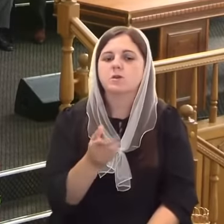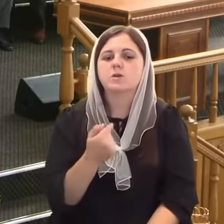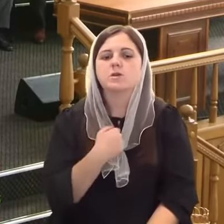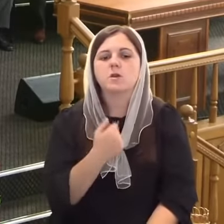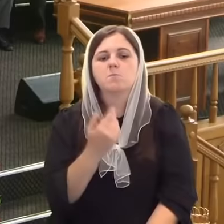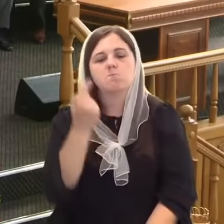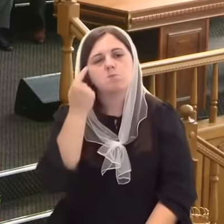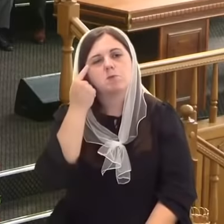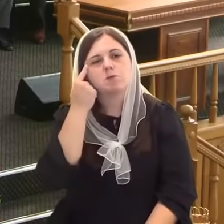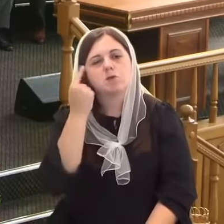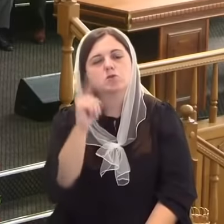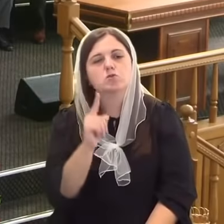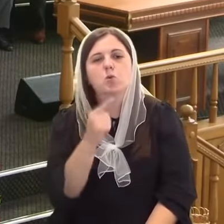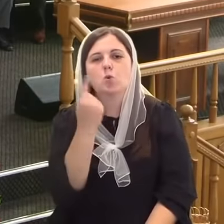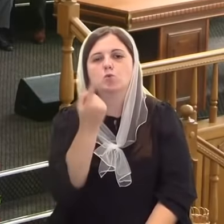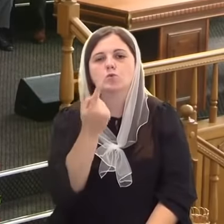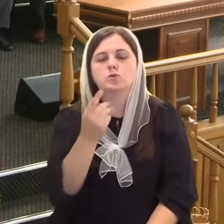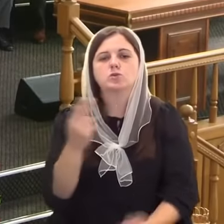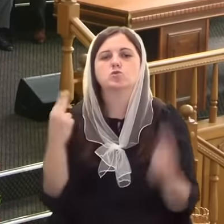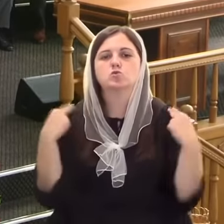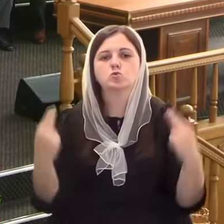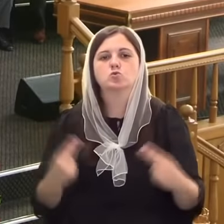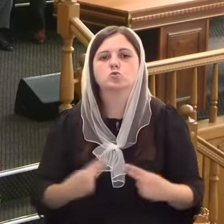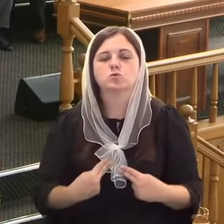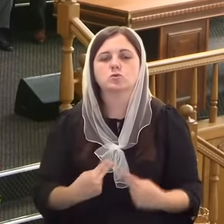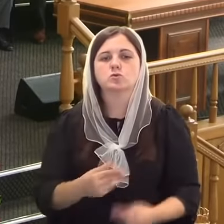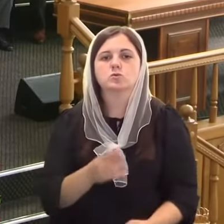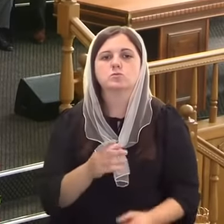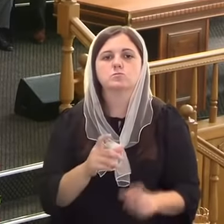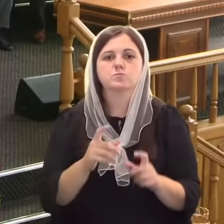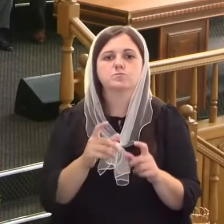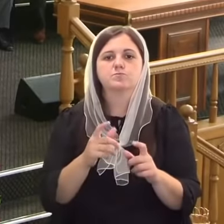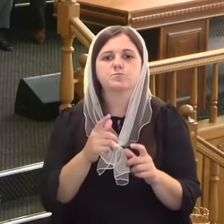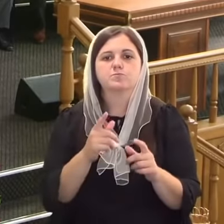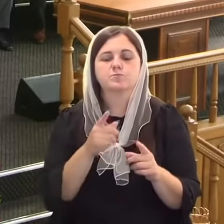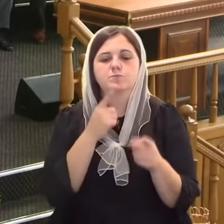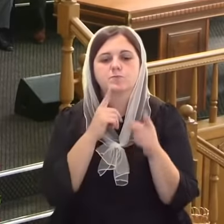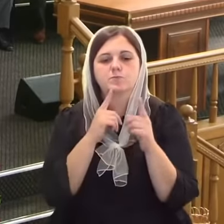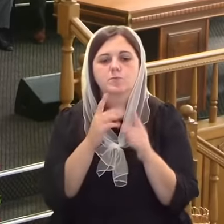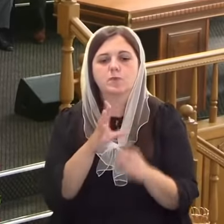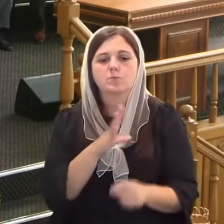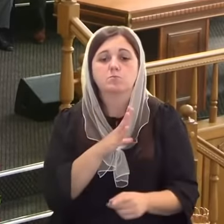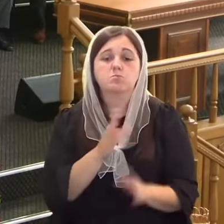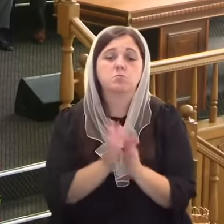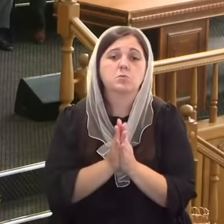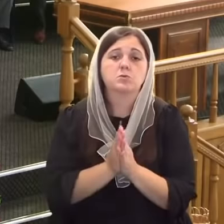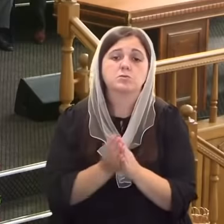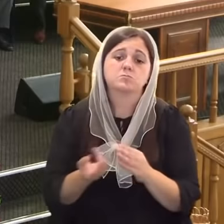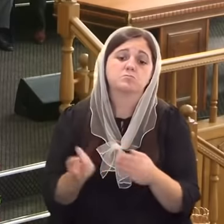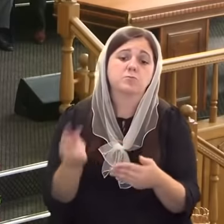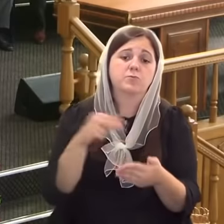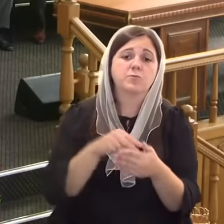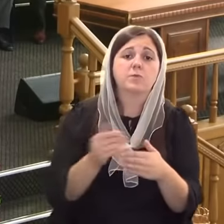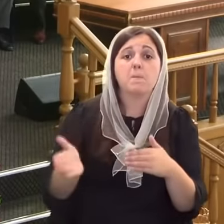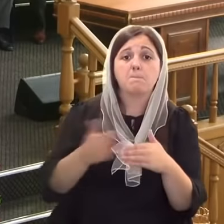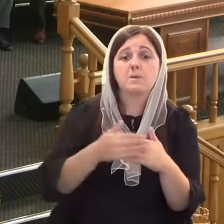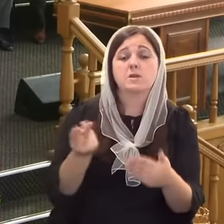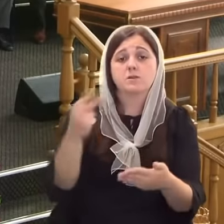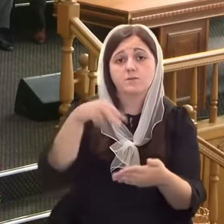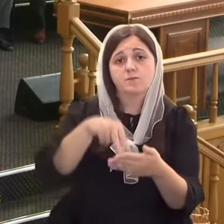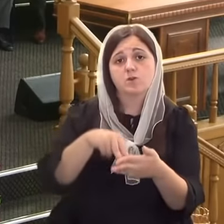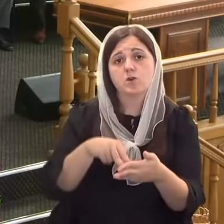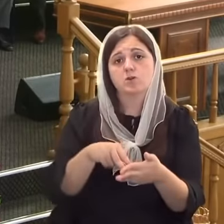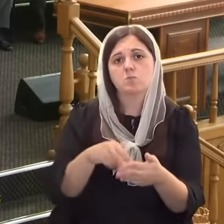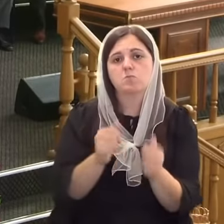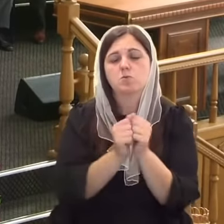церкви, Владимир, пресвитер церкви, он попросил меня помолиться, выйти вперед и помолиться за